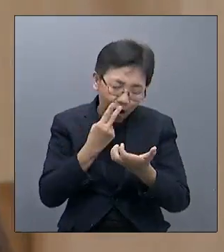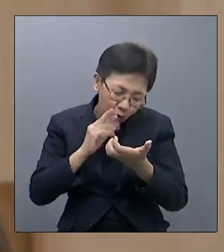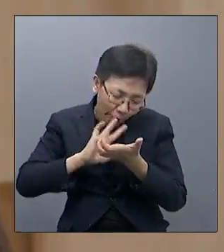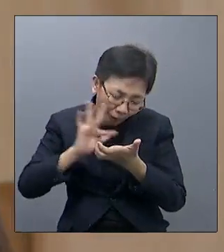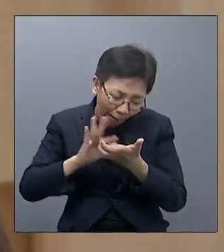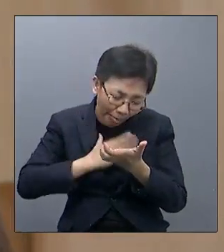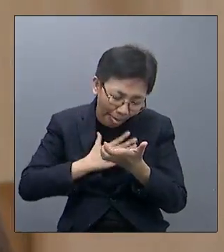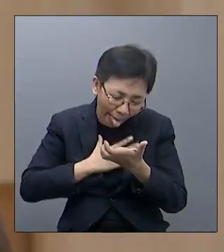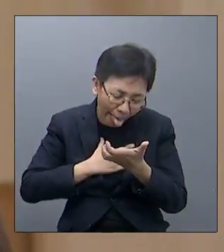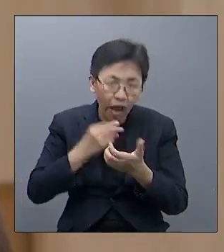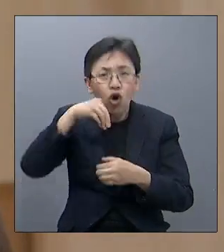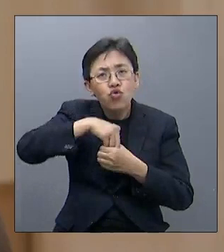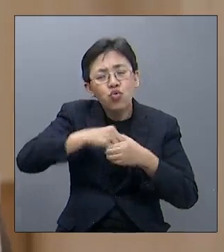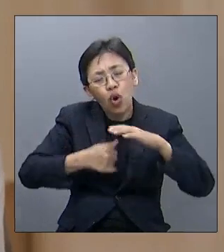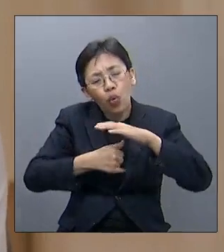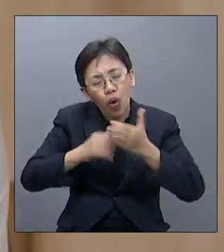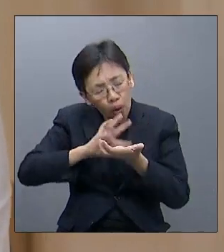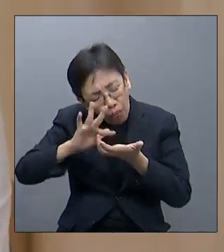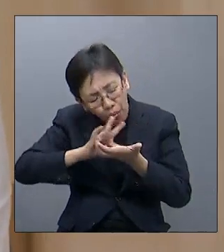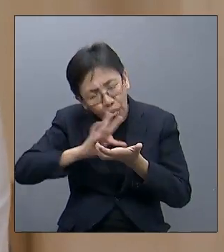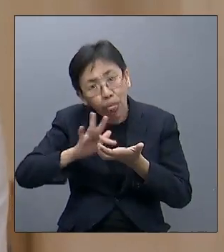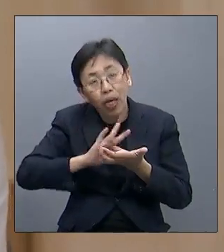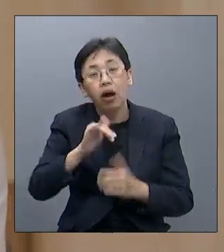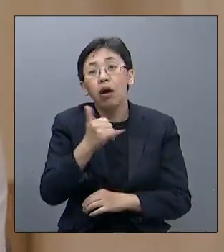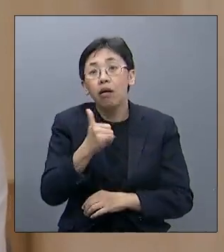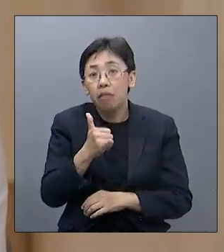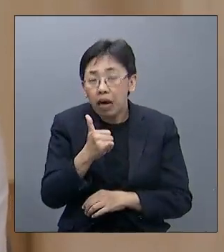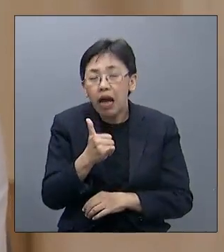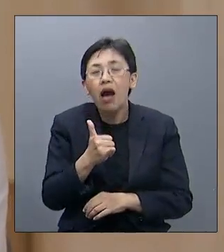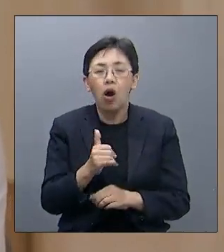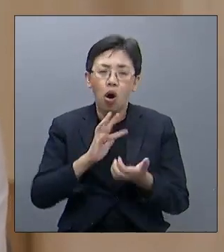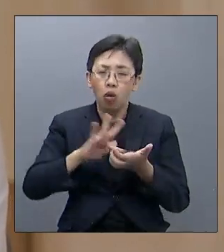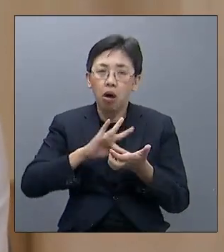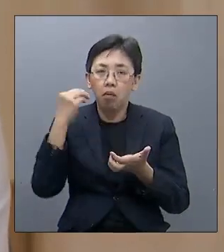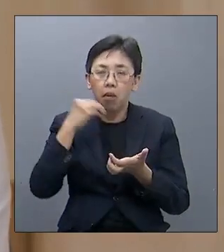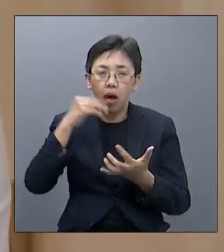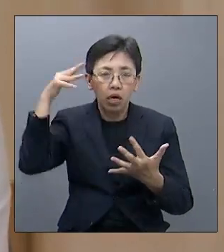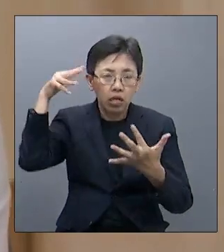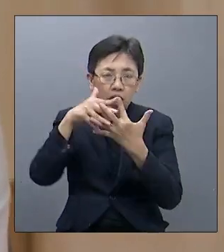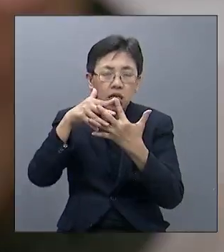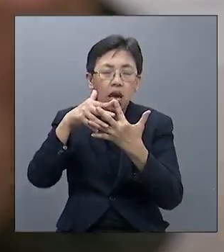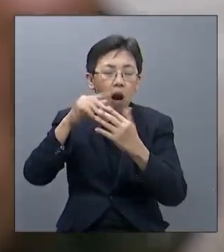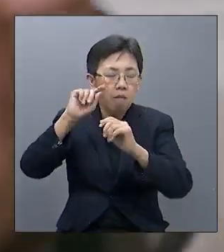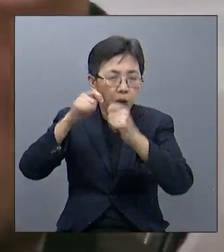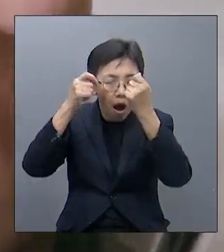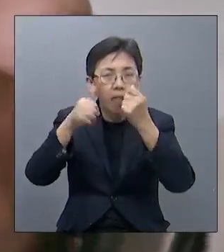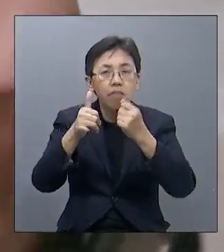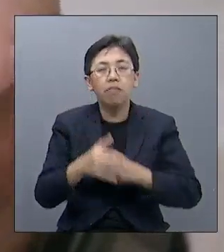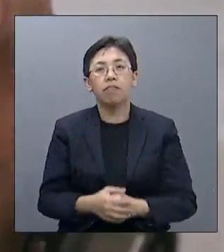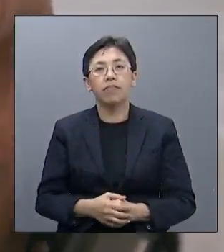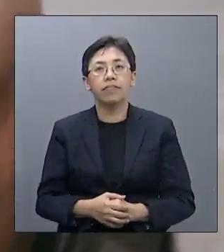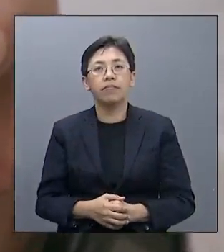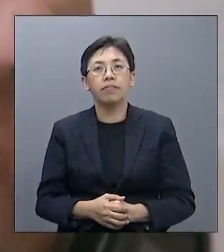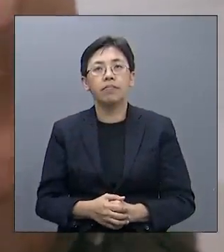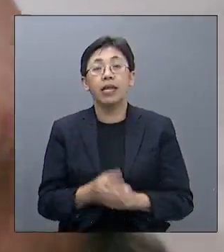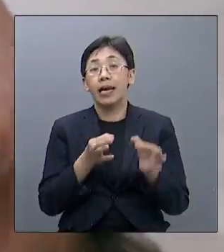ม่ออกไปไหนเลยก็ดูเฉยๆอย่างเดียวแล้วก็อาจจะหลายๆปัจจัยกระตุ้นให้อาการทางจิตเวชเนี่ยแสดงออกมาก็ได้ครับ มี